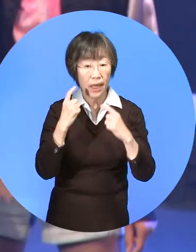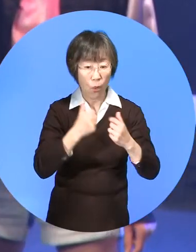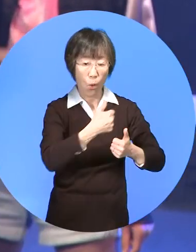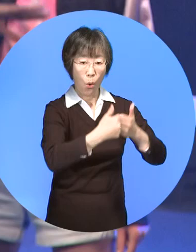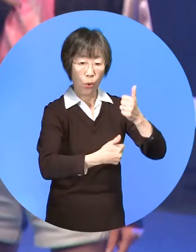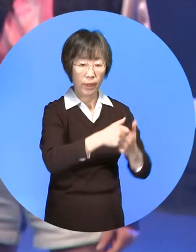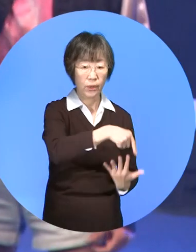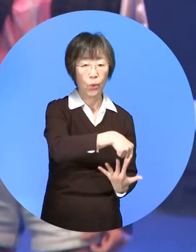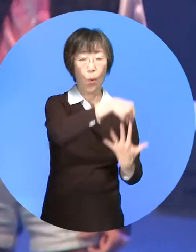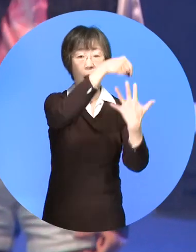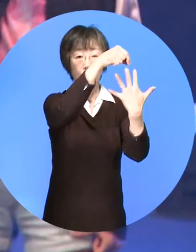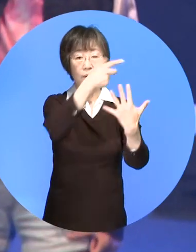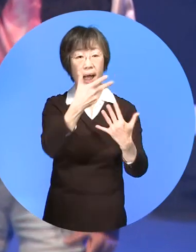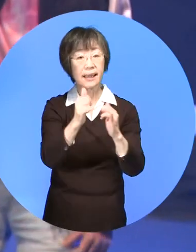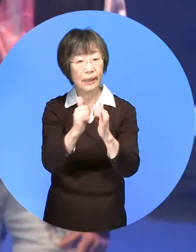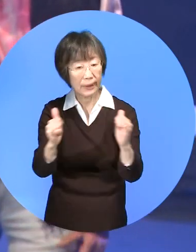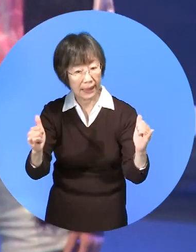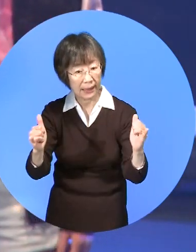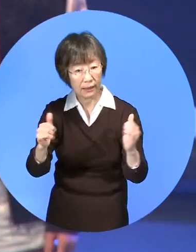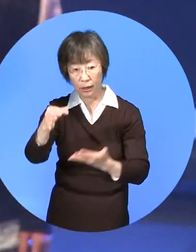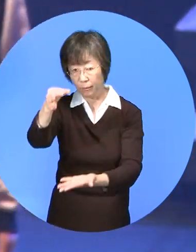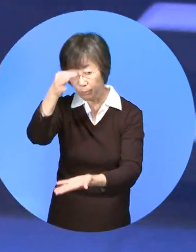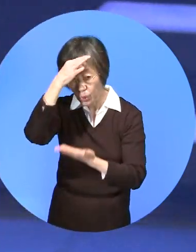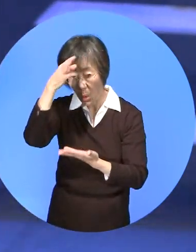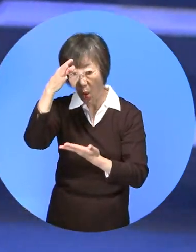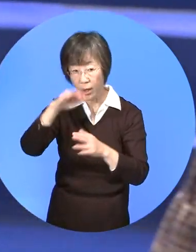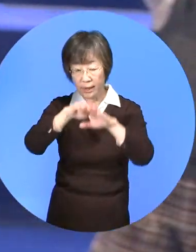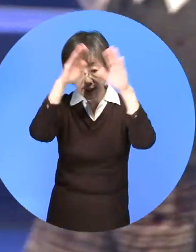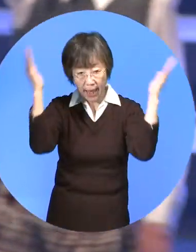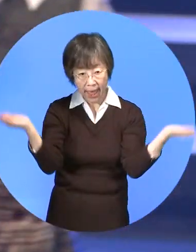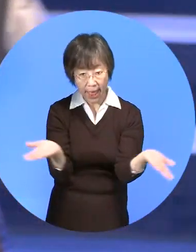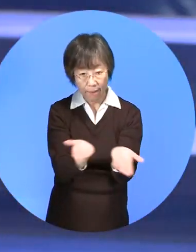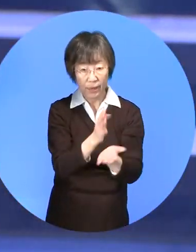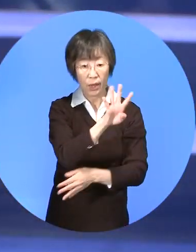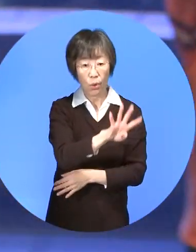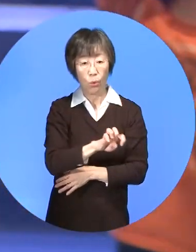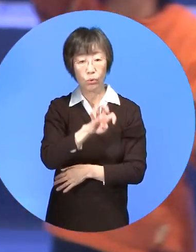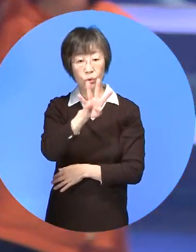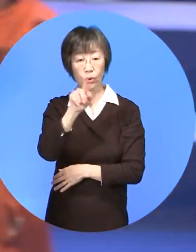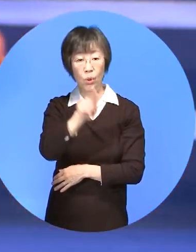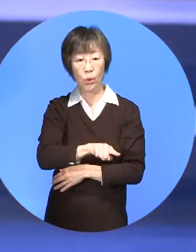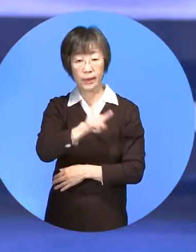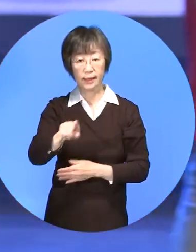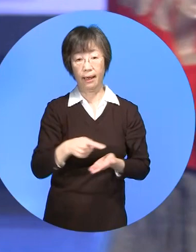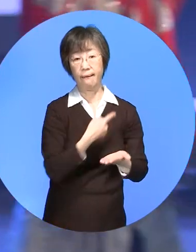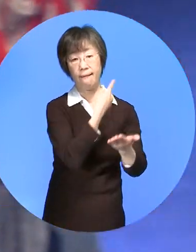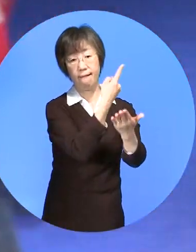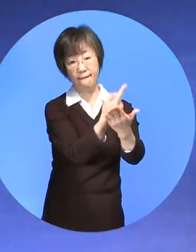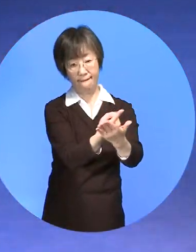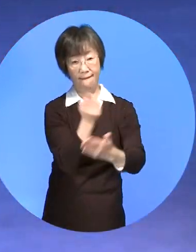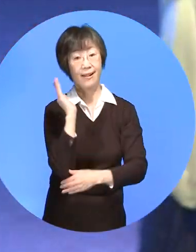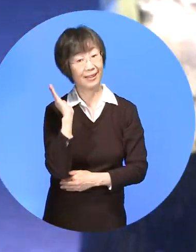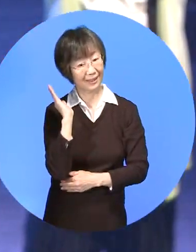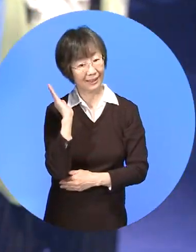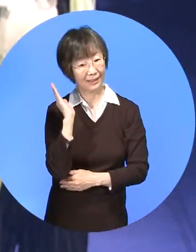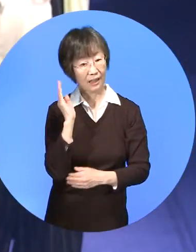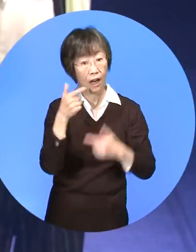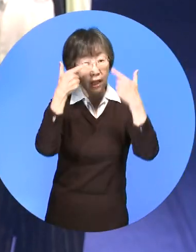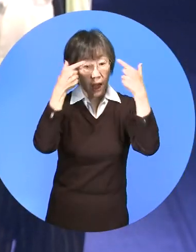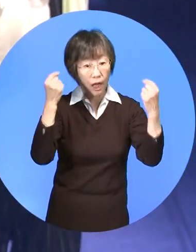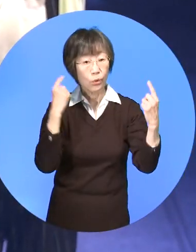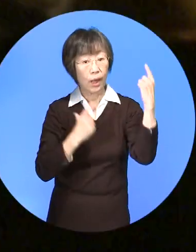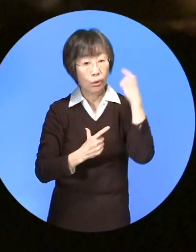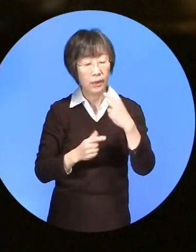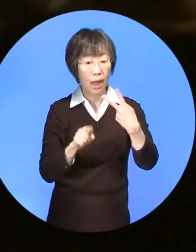民、プロの俳優、合わせて44人が出演。その他、千里近蘭大学の学生2